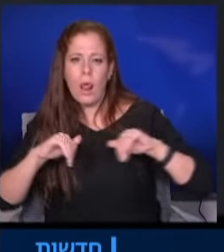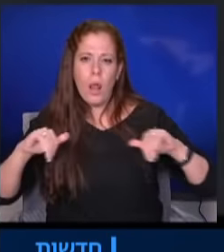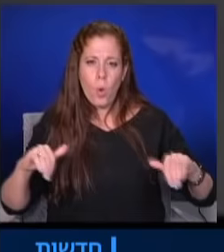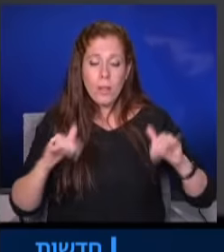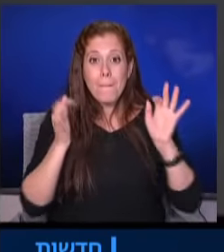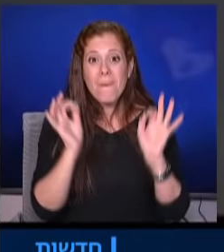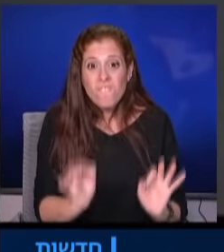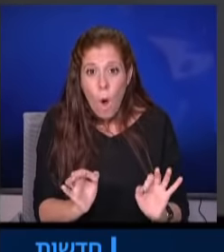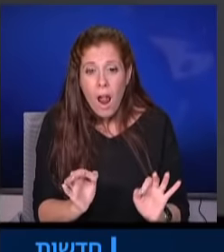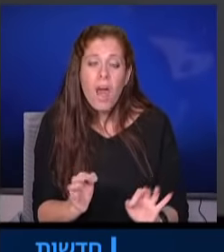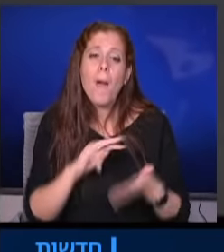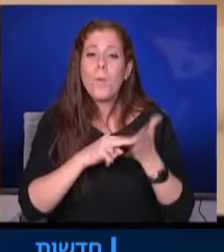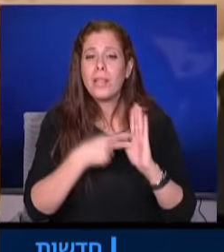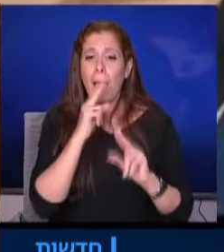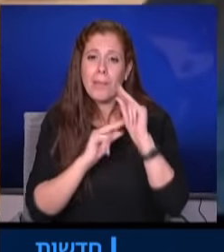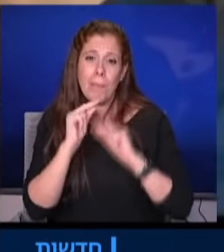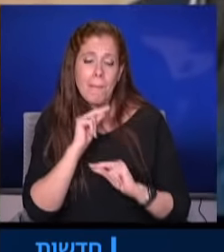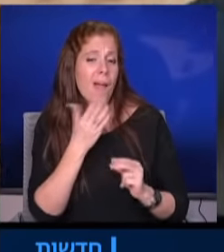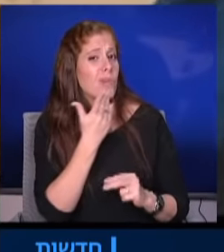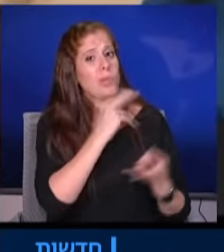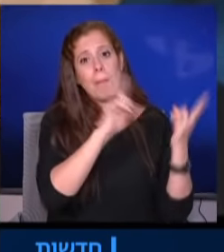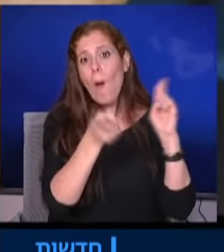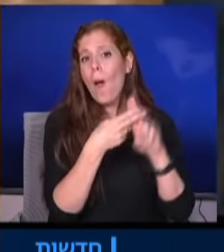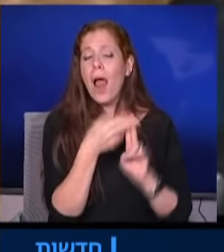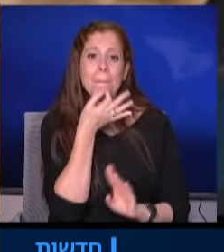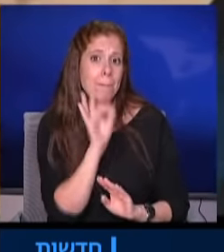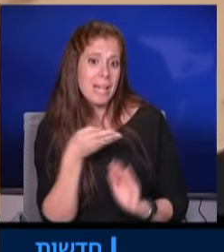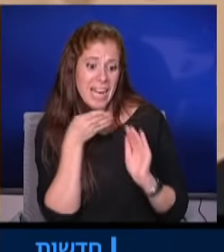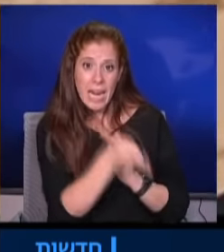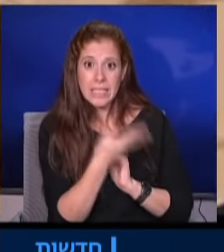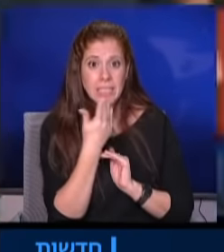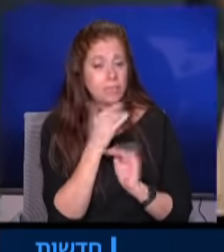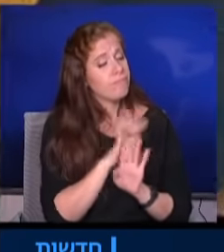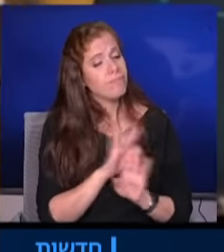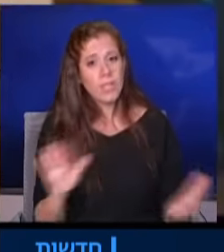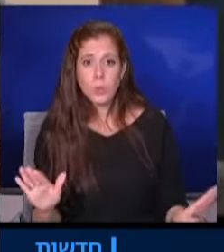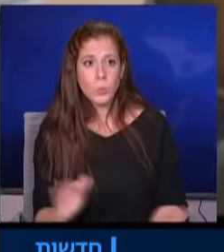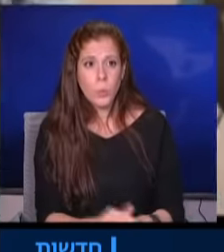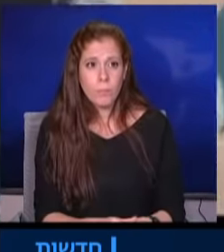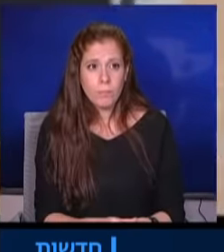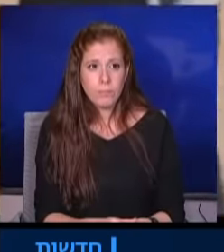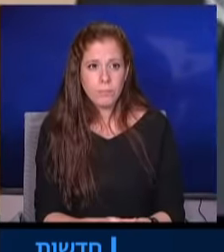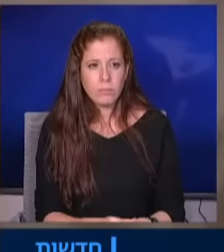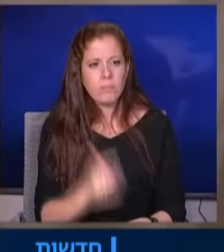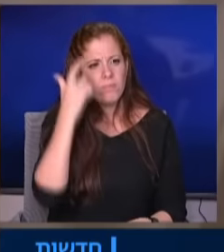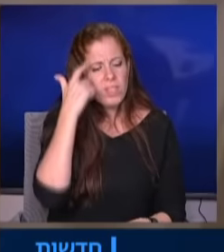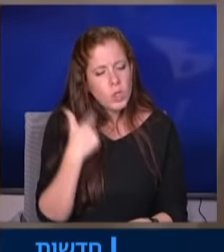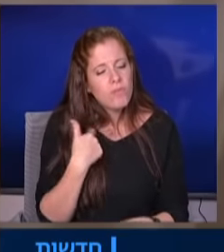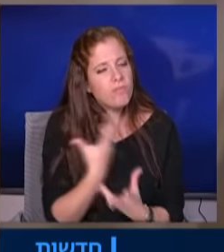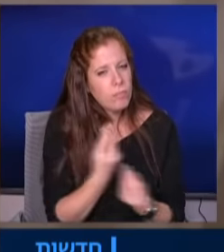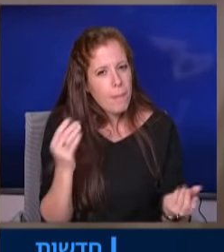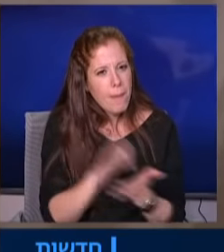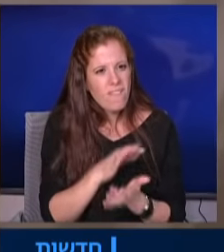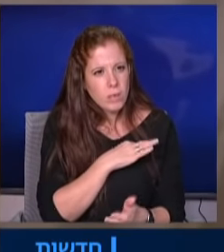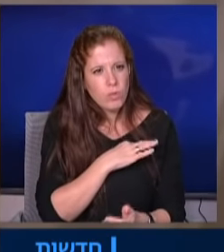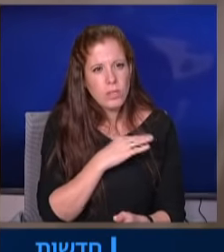מדברים, אבל יהודים מהעולם עדיין לא רשאים להיכנס לישראל. I believe that many friends that I